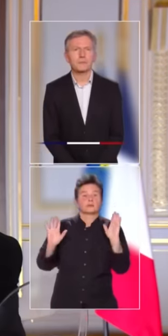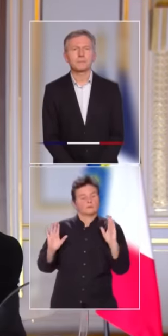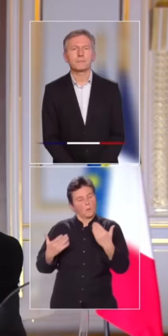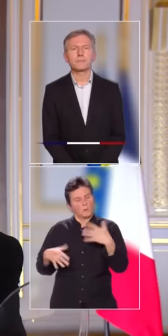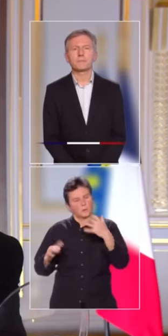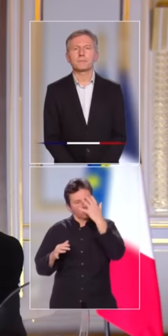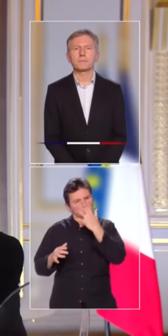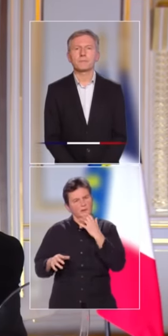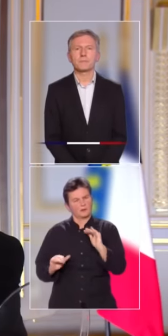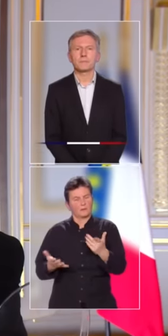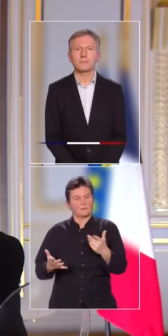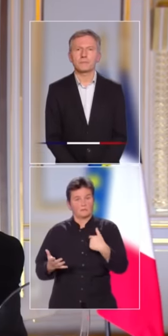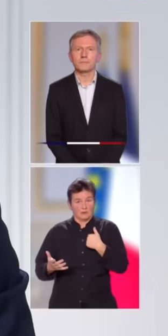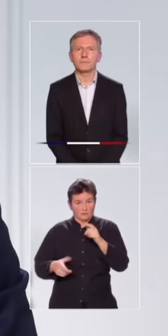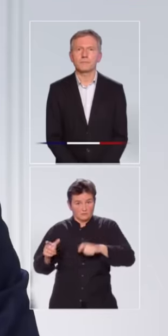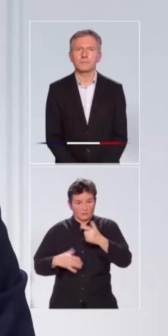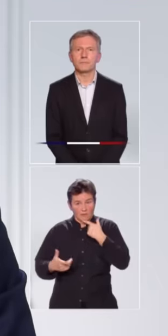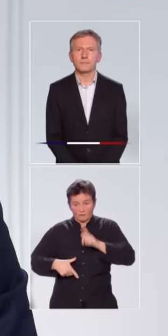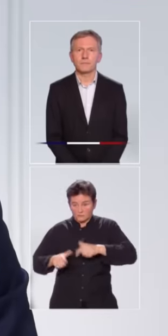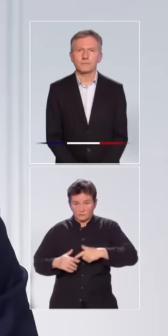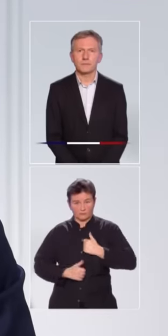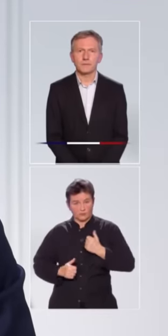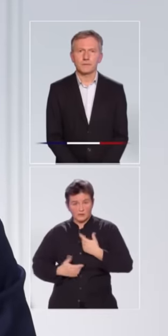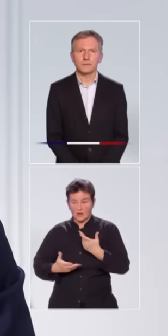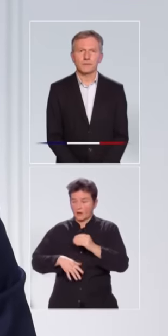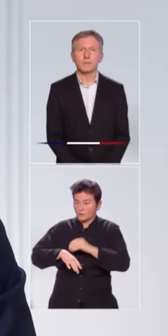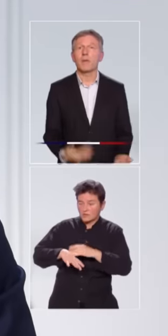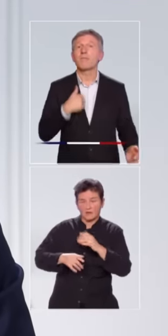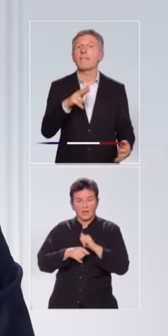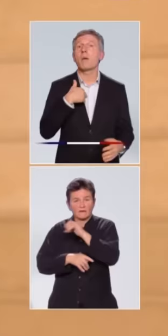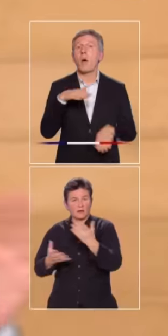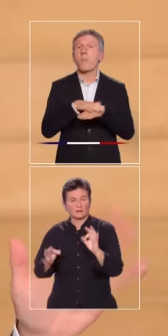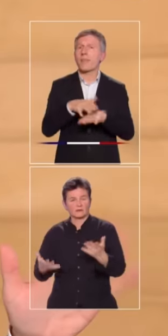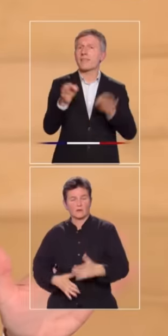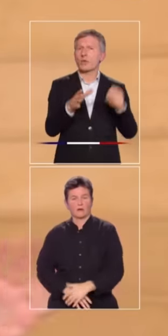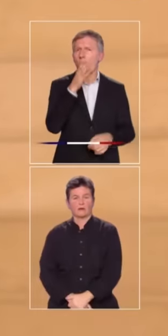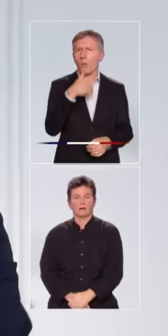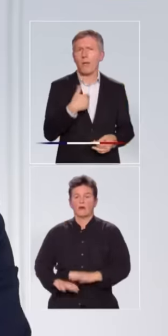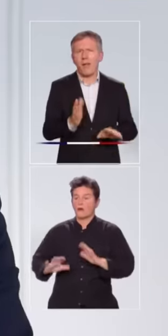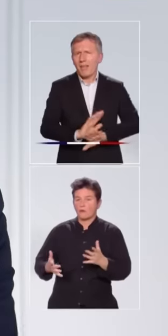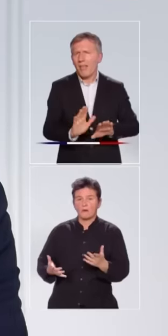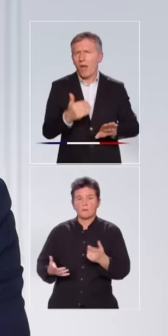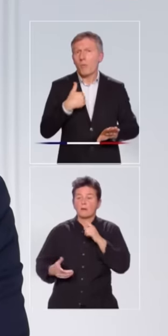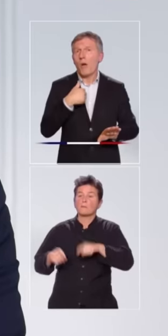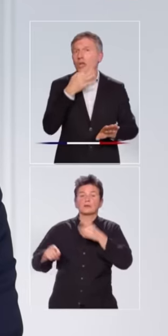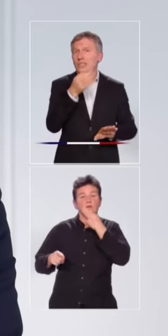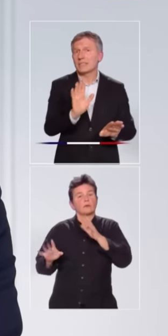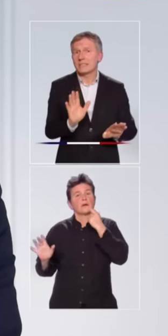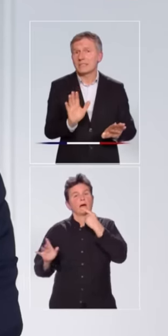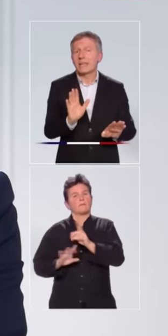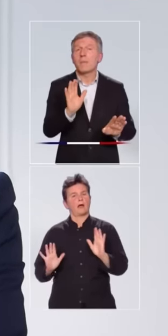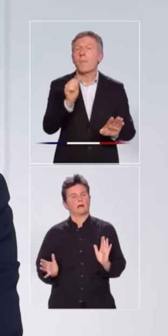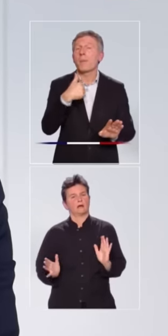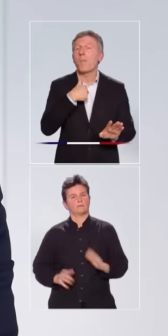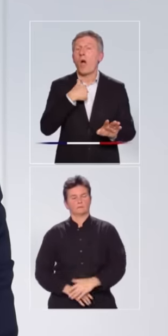sombre, c'est des fantassins, c'est des conseillers, c'est des aviateurs. Je ne vais pas faire de la politique fiction. D'accord, donc mais on n'en parle pas. Mais